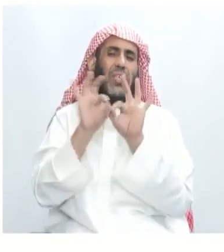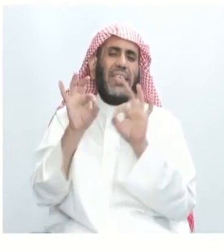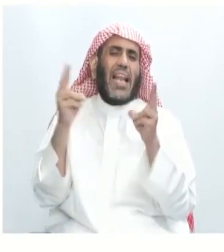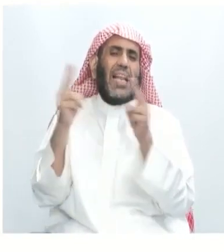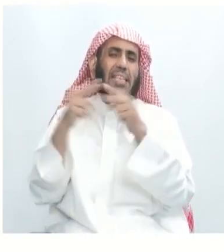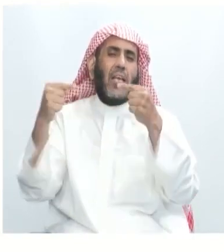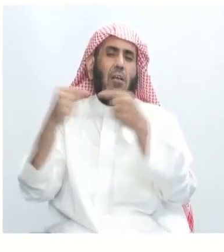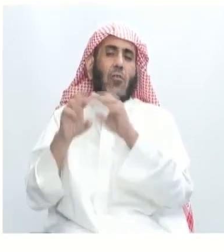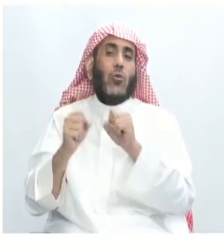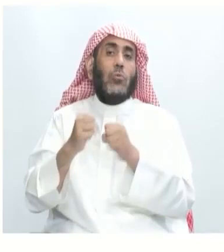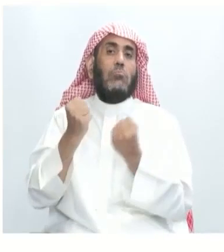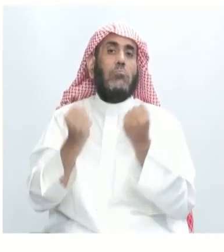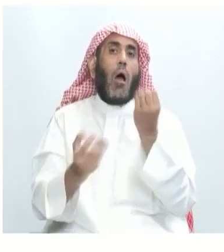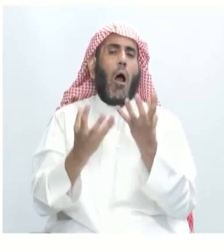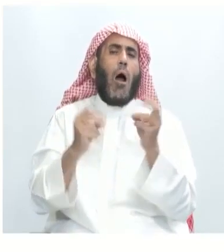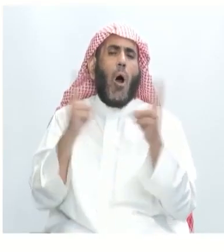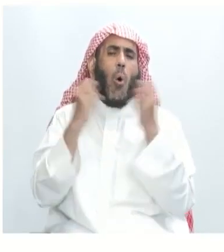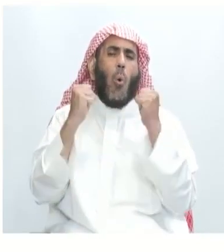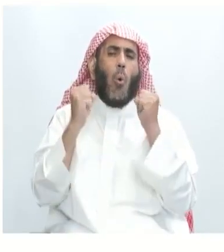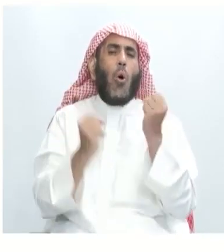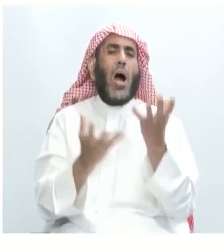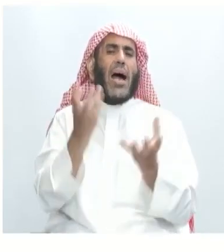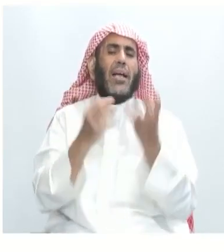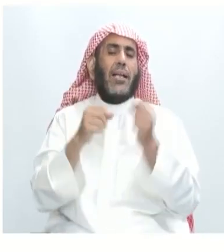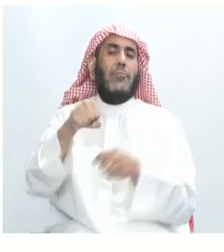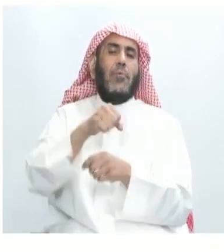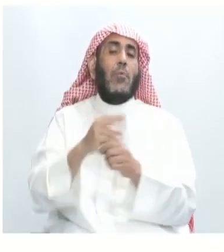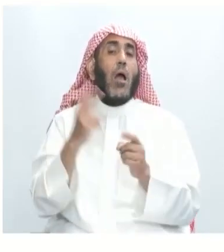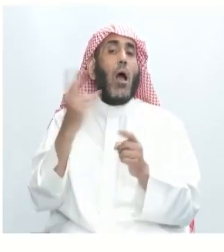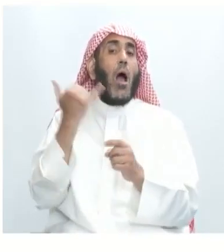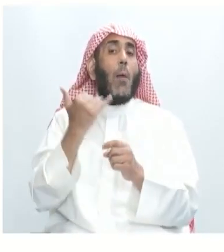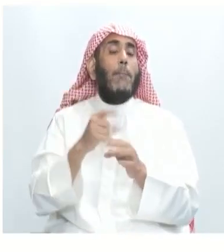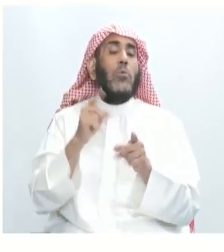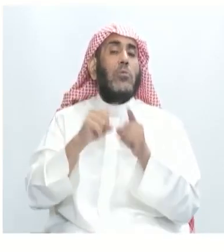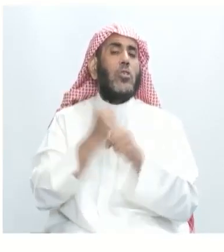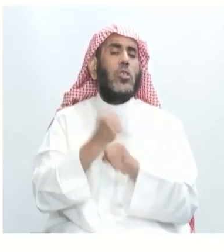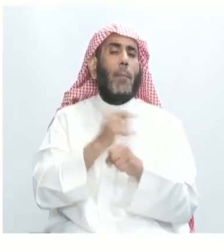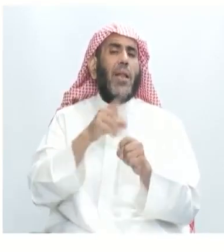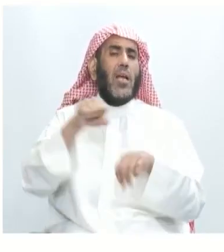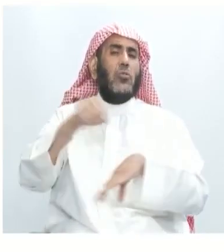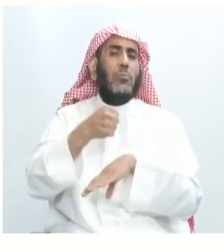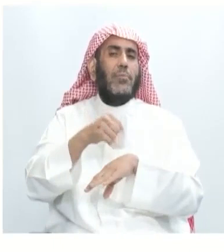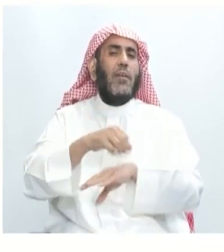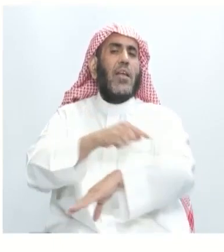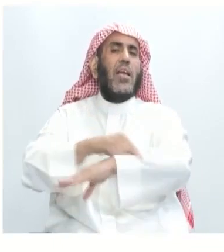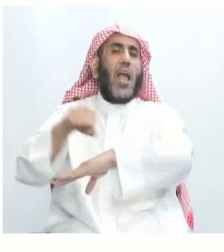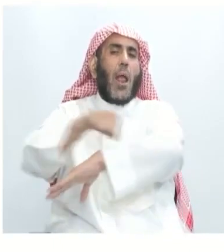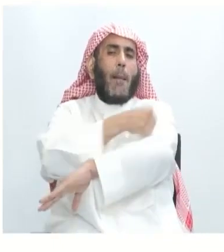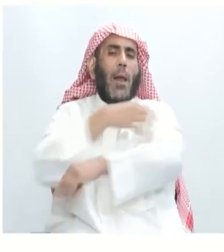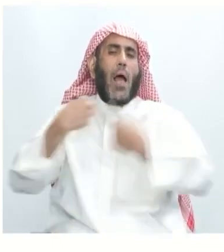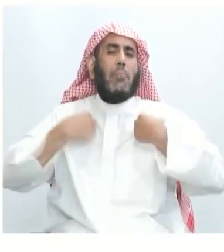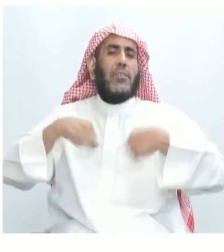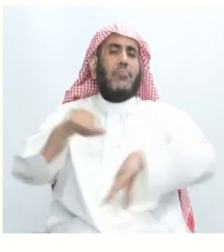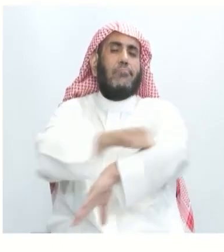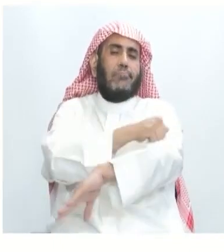الكهربائي فينتج لنا طاقه حراريه من السطحي المصقول من اهم ابرز استخدامات المكواه انها تستخدم في كي الملابس